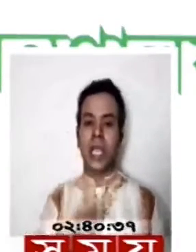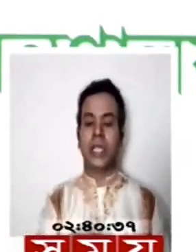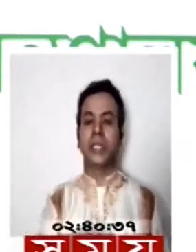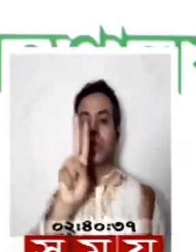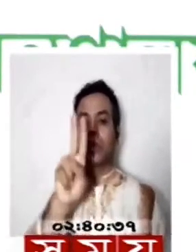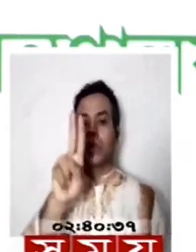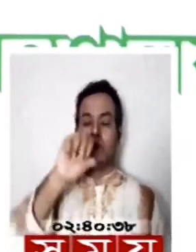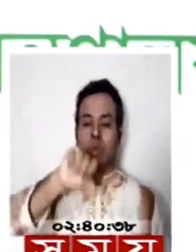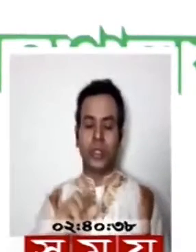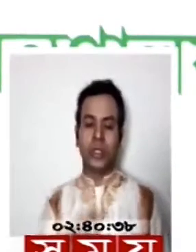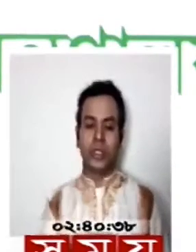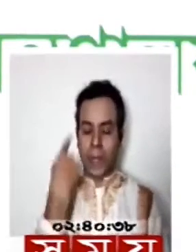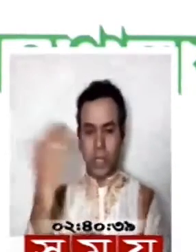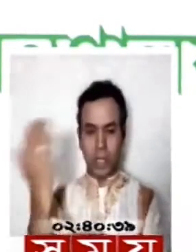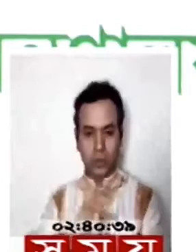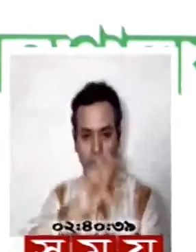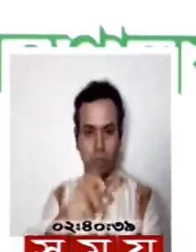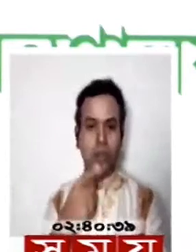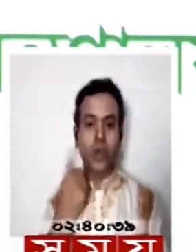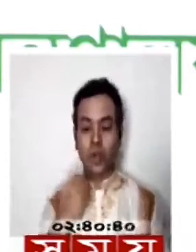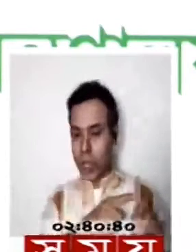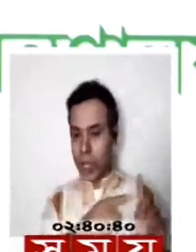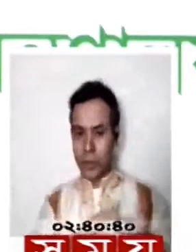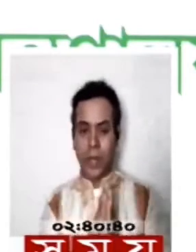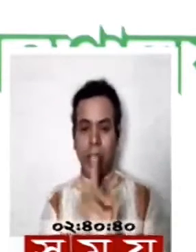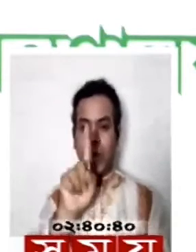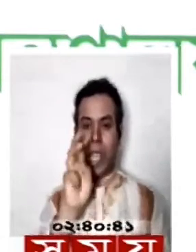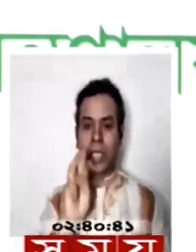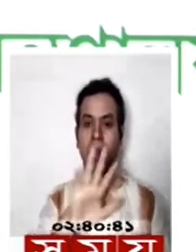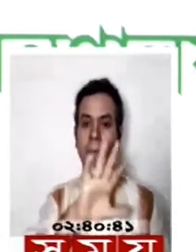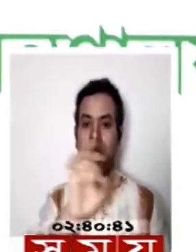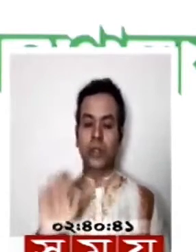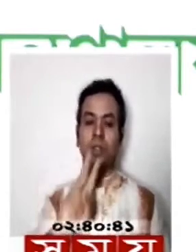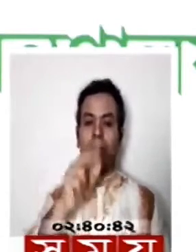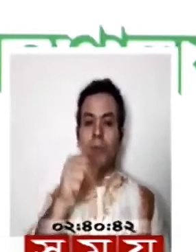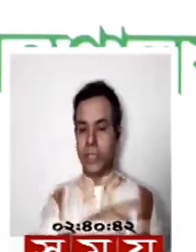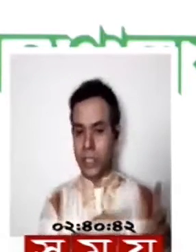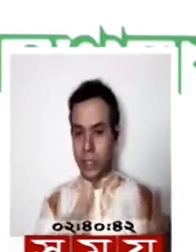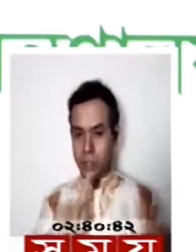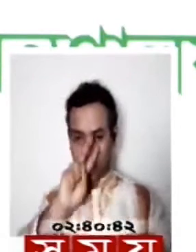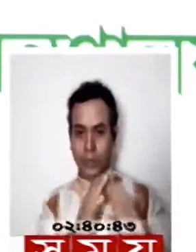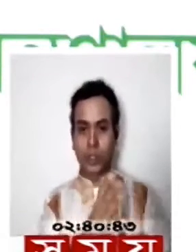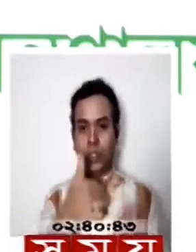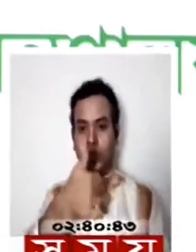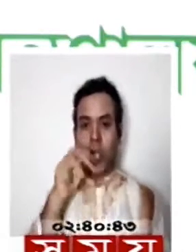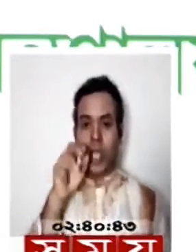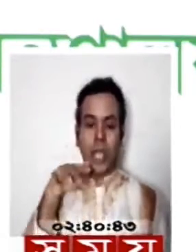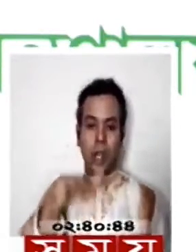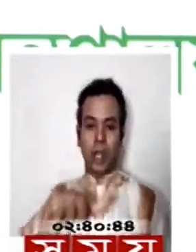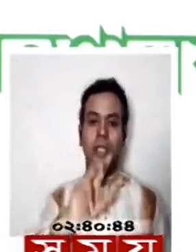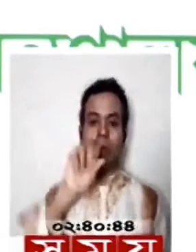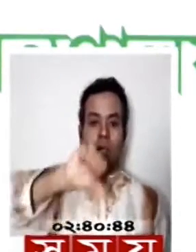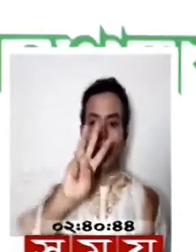গত 24 ঘন্টায় কোনো স্ক্রিনিং হয় নাই, কিন্তু পূর্বেই স্ক্রিনিং হয়েছে 7,029 জন। সর্বমোট 24 ঘন্টায় স্ক্রিনিং